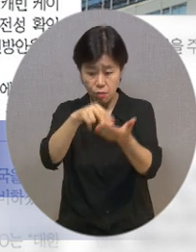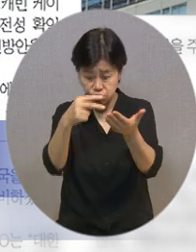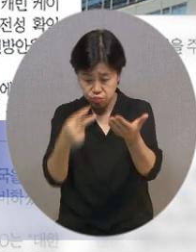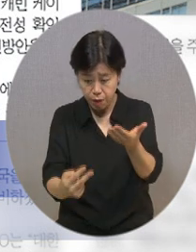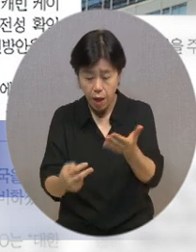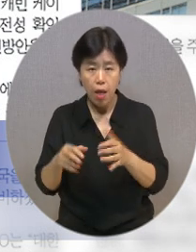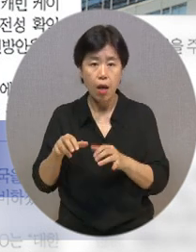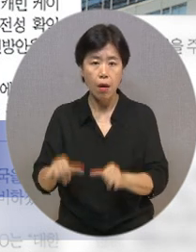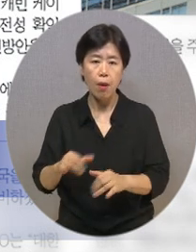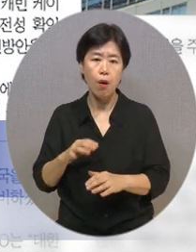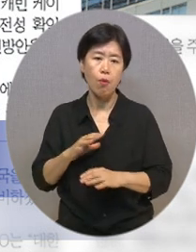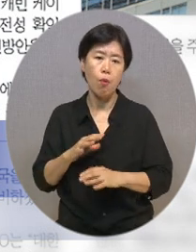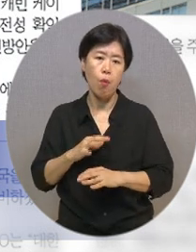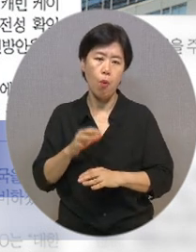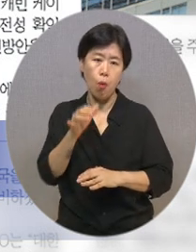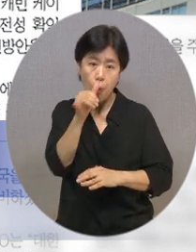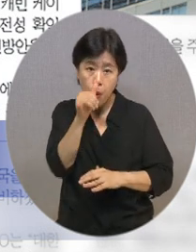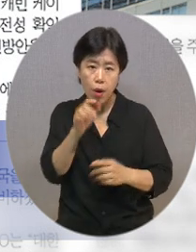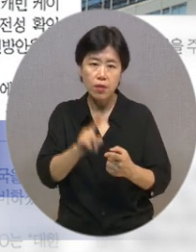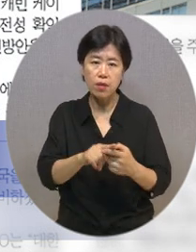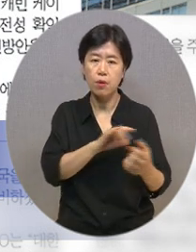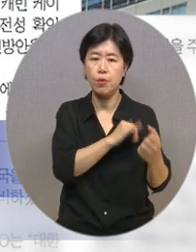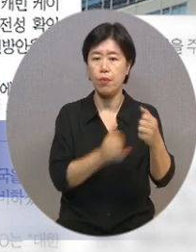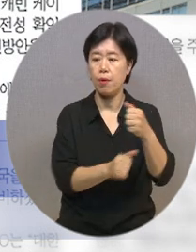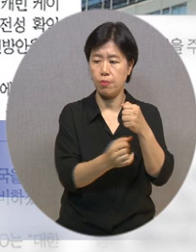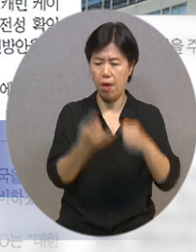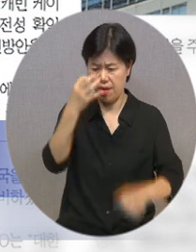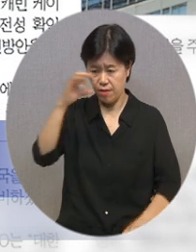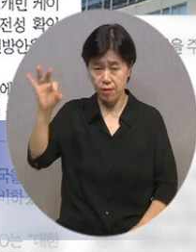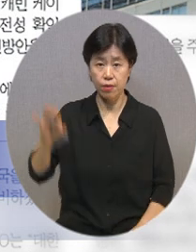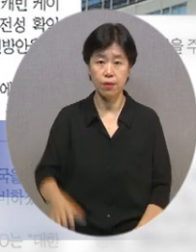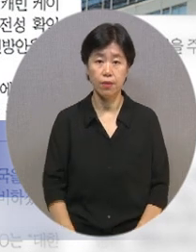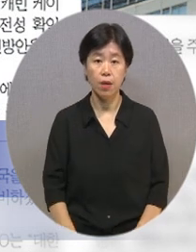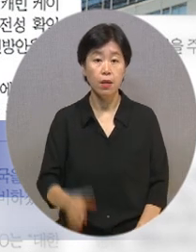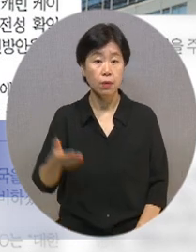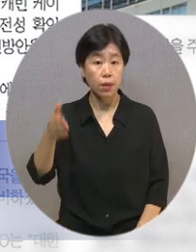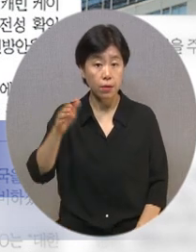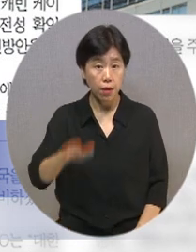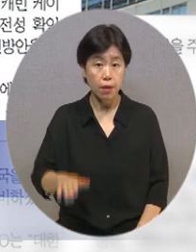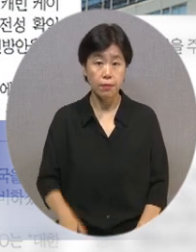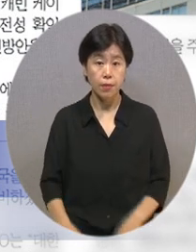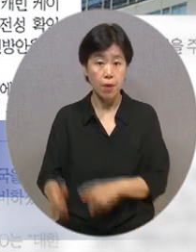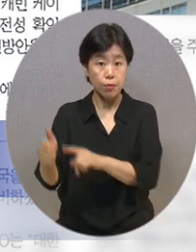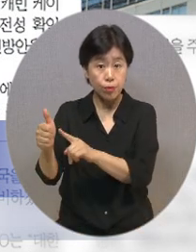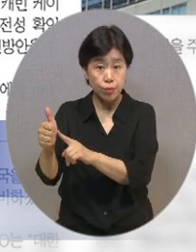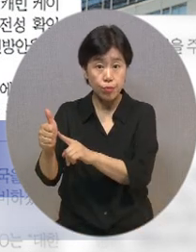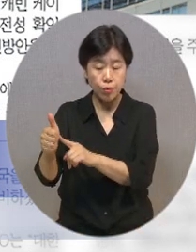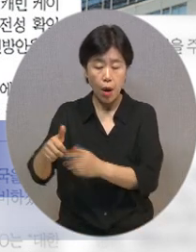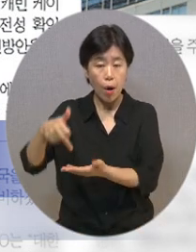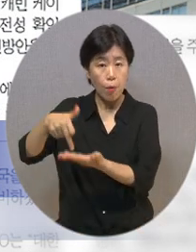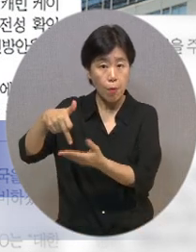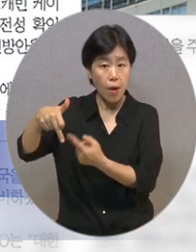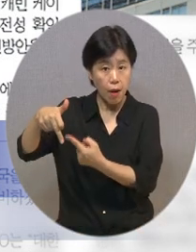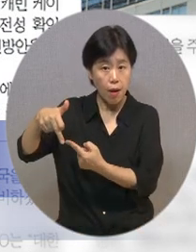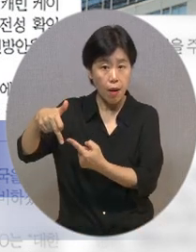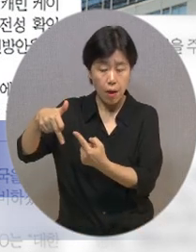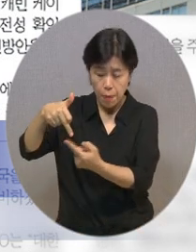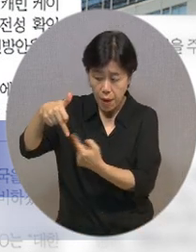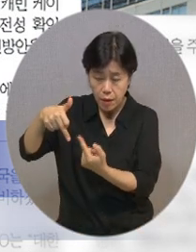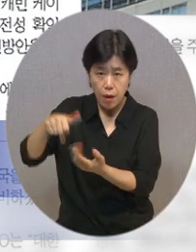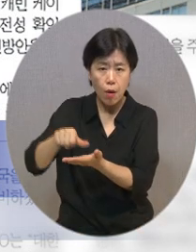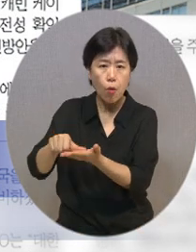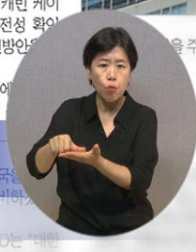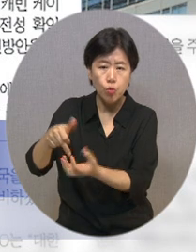느낄 수 있다는 점을 인정했습니다 다만 인은 진정인의 목발은 바닥이 고로 마감되